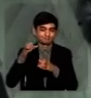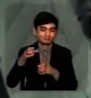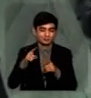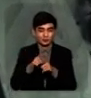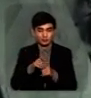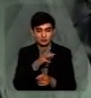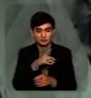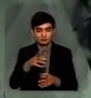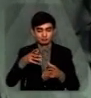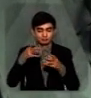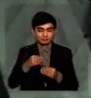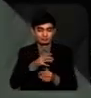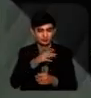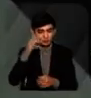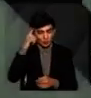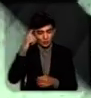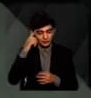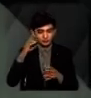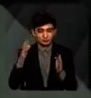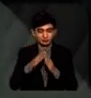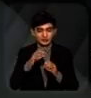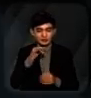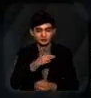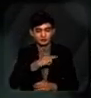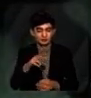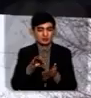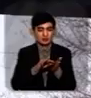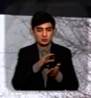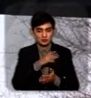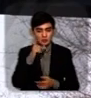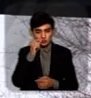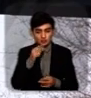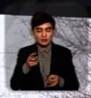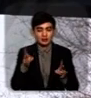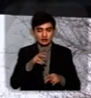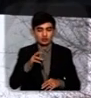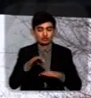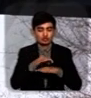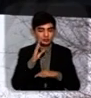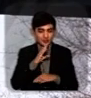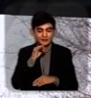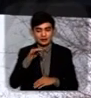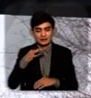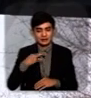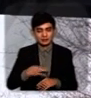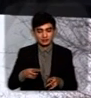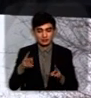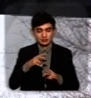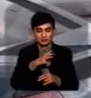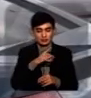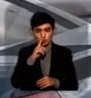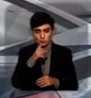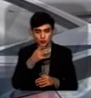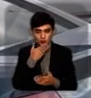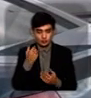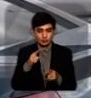голову зажало между этой стойкой и оборудованием. Горняк скончался на месте. Мужчины остались жена и сын, которому не исполнилось и года. В